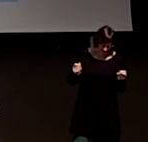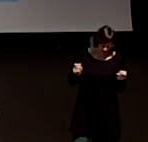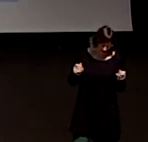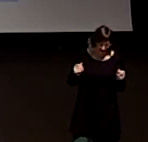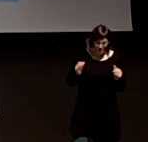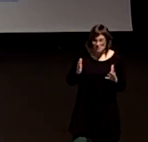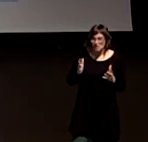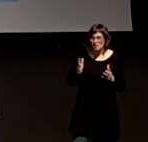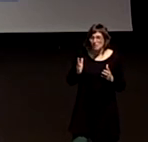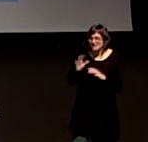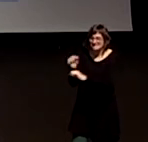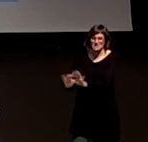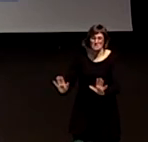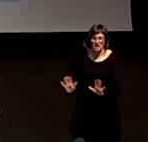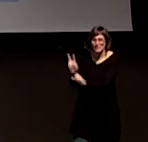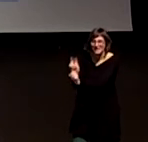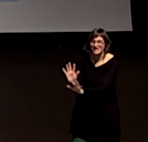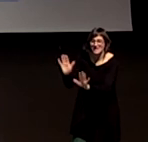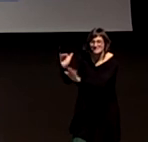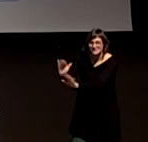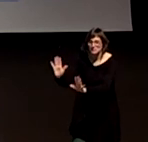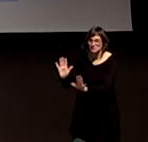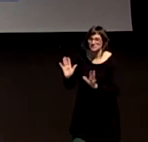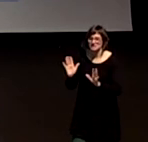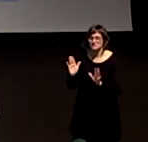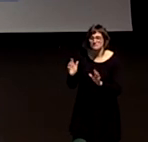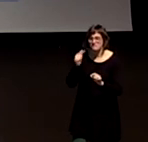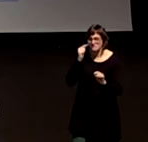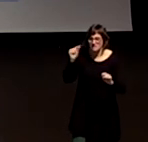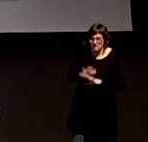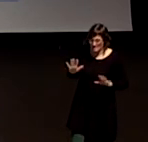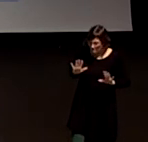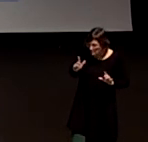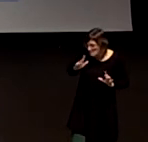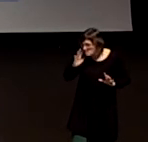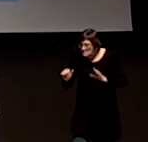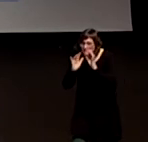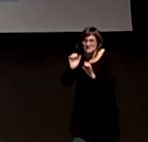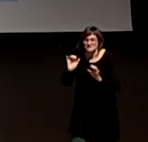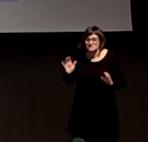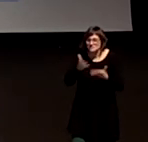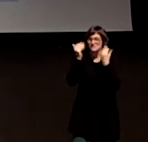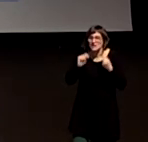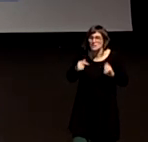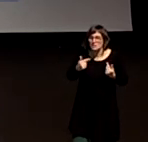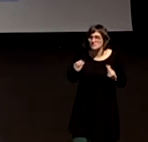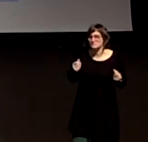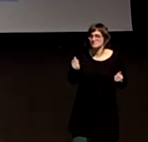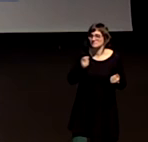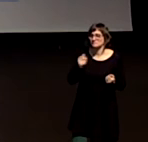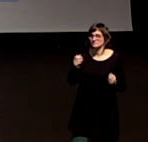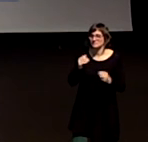pas déranger la chouette qu'elle ne s'aperçoivent pas de camp de notre présence